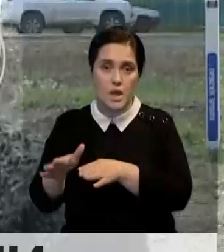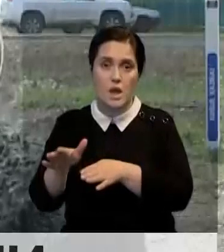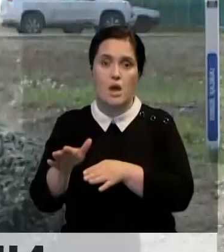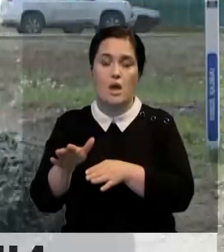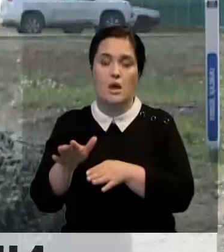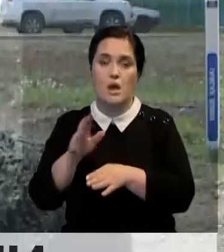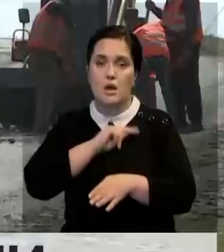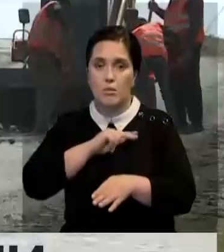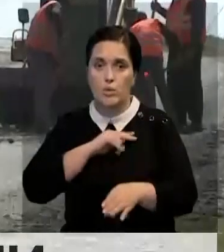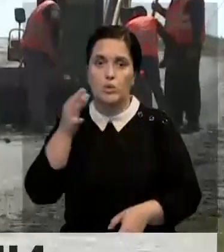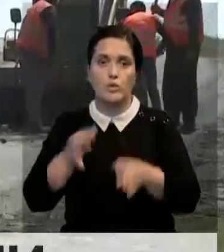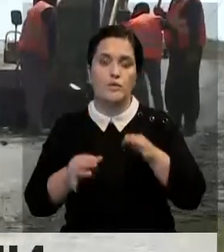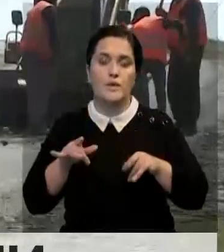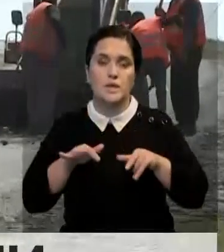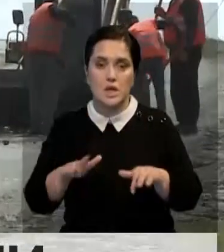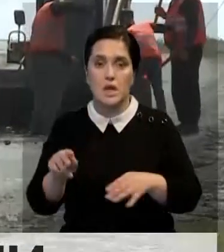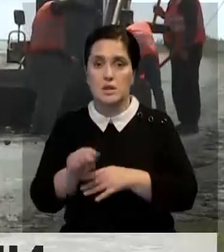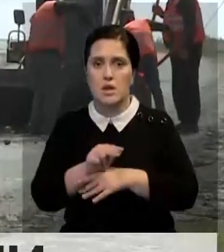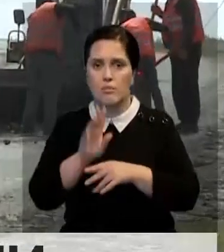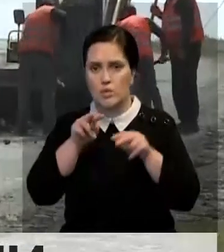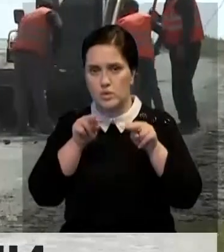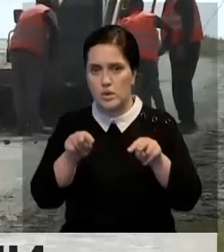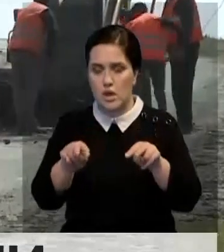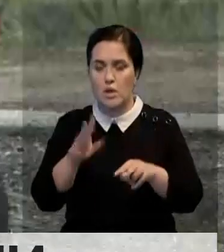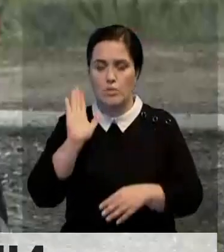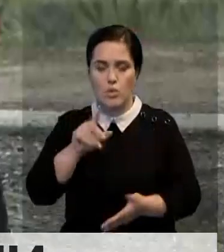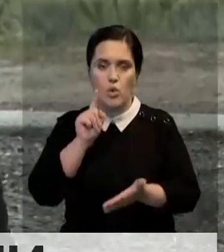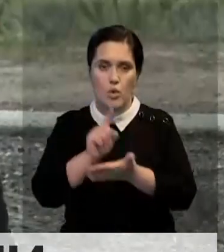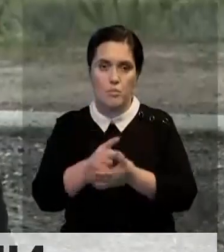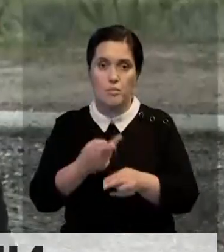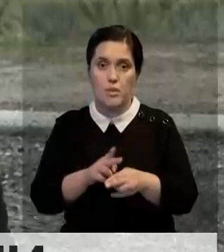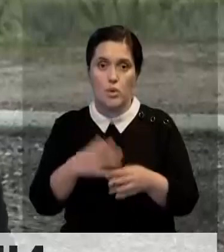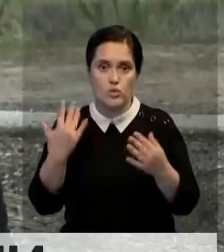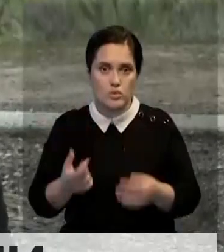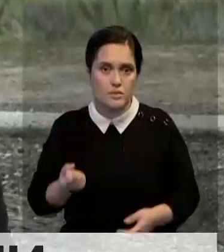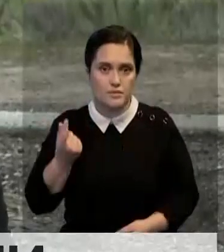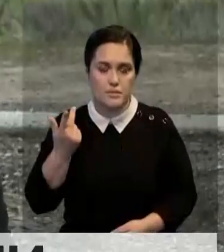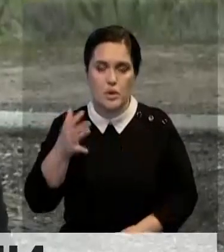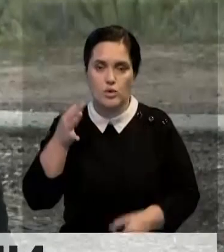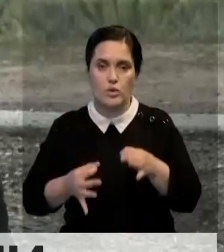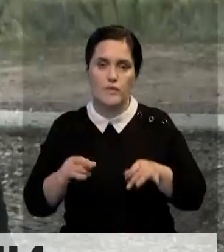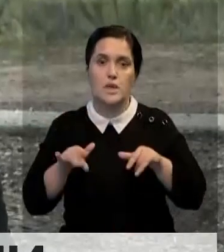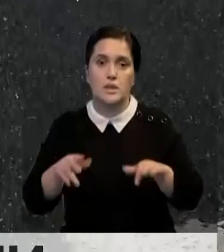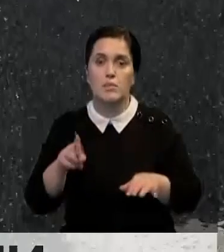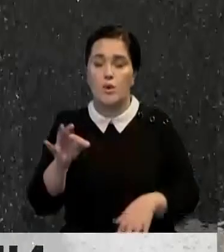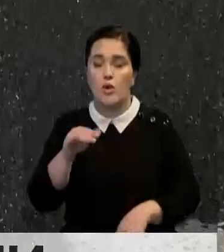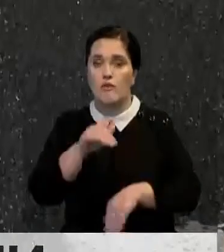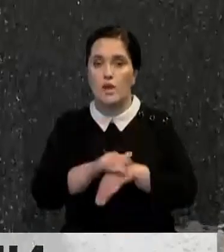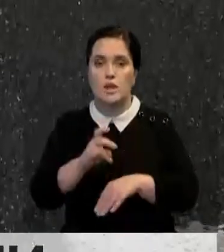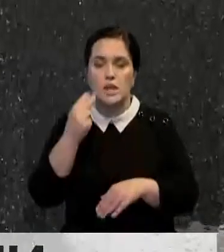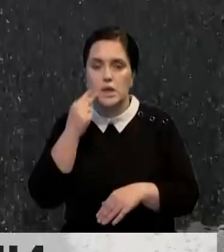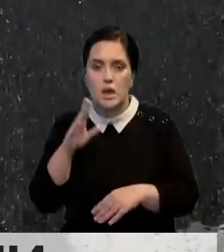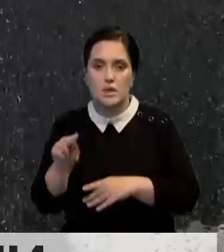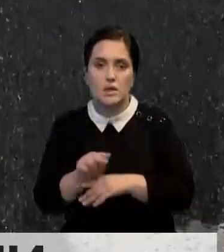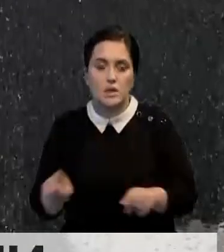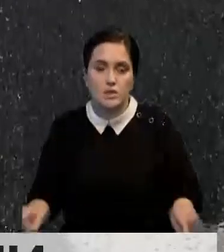заведено уголовное дело. Ремонт дорог на особом контроле у антикоррупционщиков – это уже не первое уголовное дело, возбужденное по факту некачественной реконструкции.